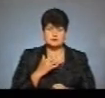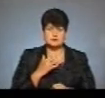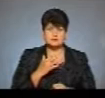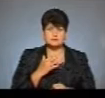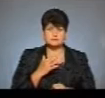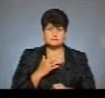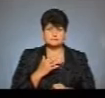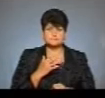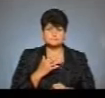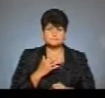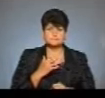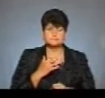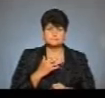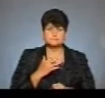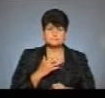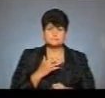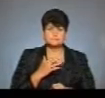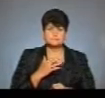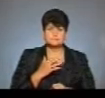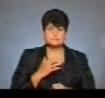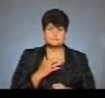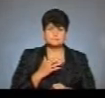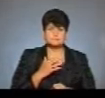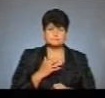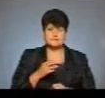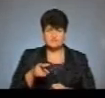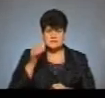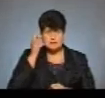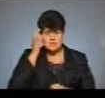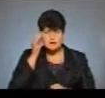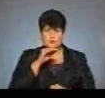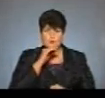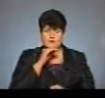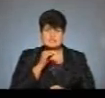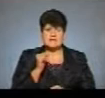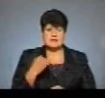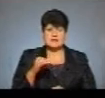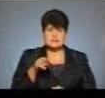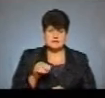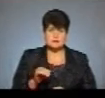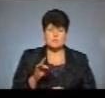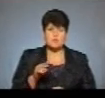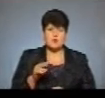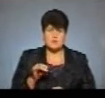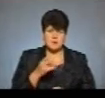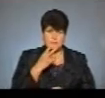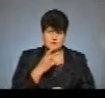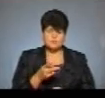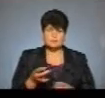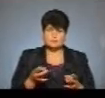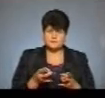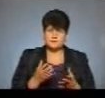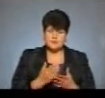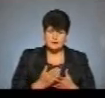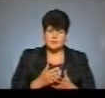згадали про професію айтішників, програмістів. Зараз бачимо, що вони досить є затребуваними, і, зокрема,